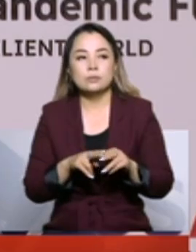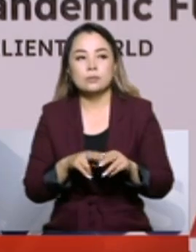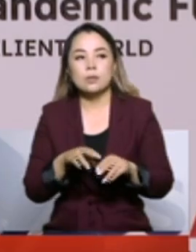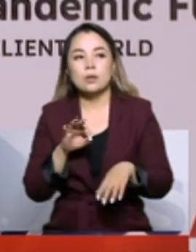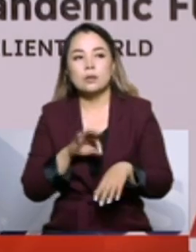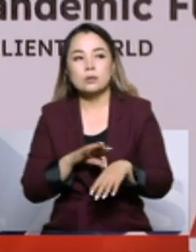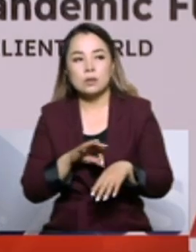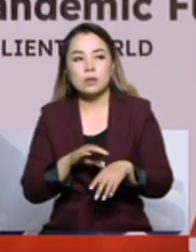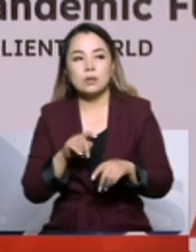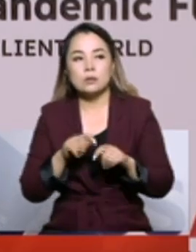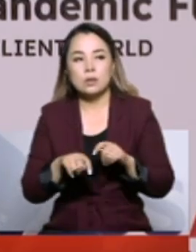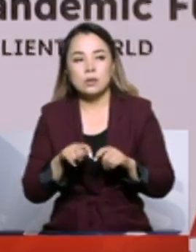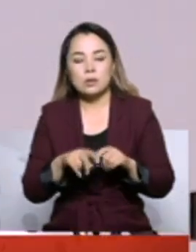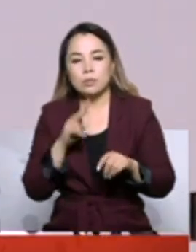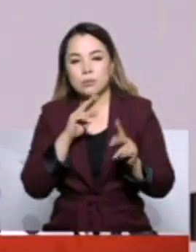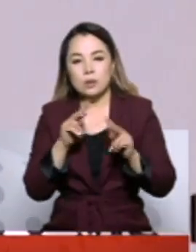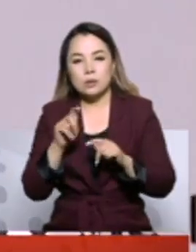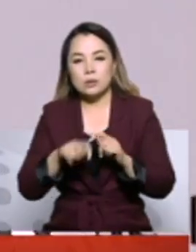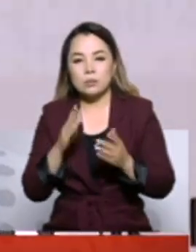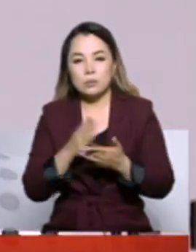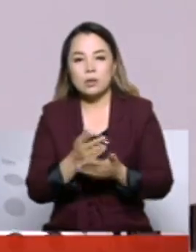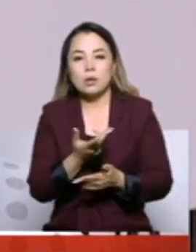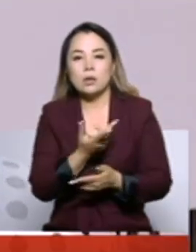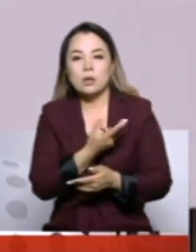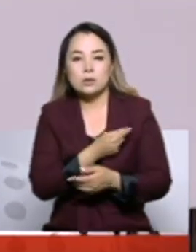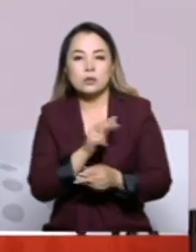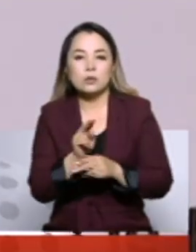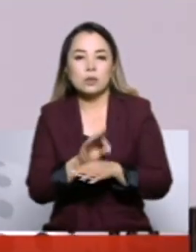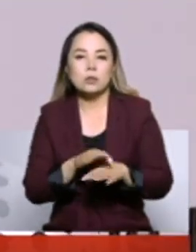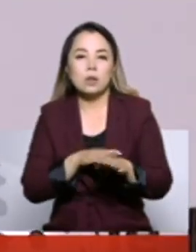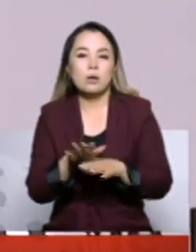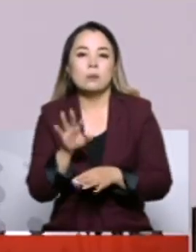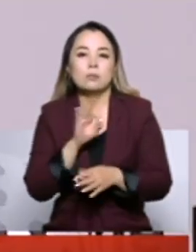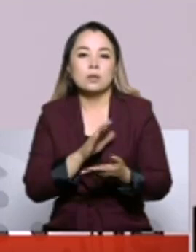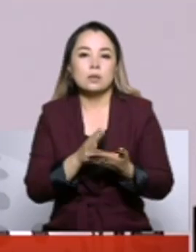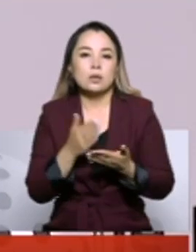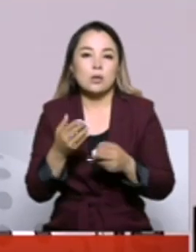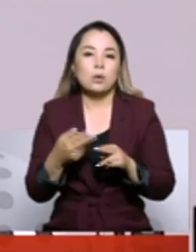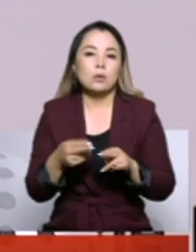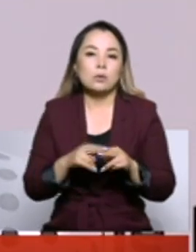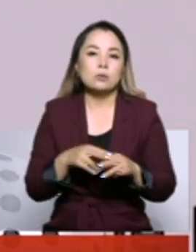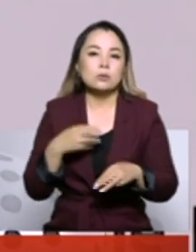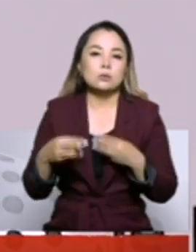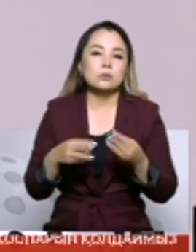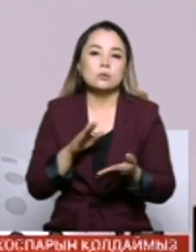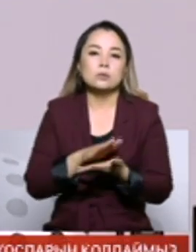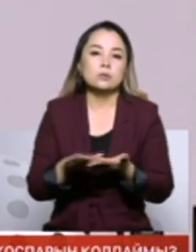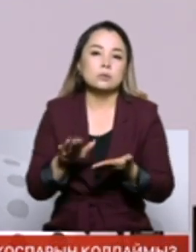инфекцияларын бақалап отырмыз. Антибиотиктерді қолда пайдалану, ол